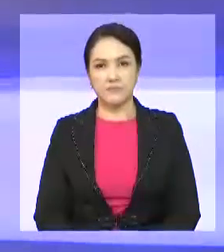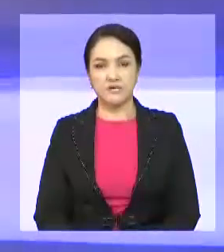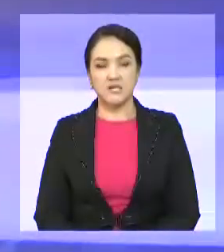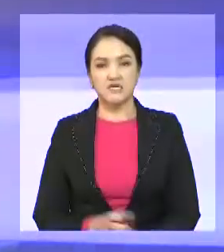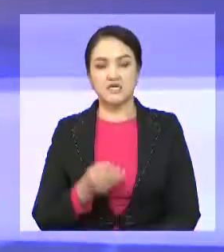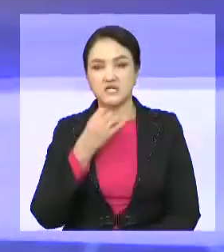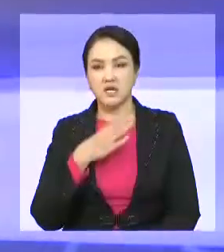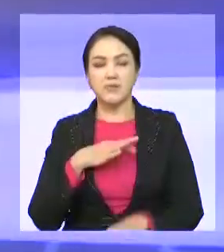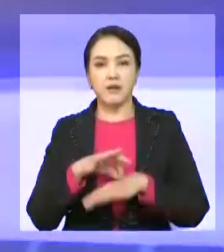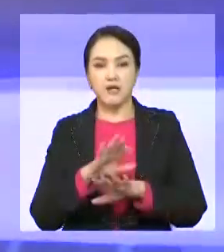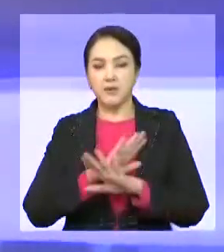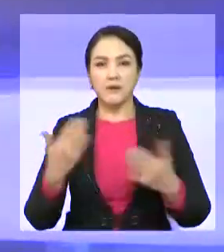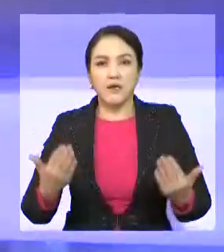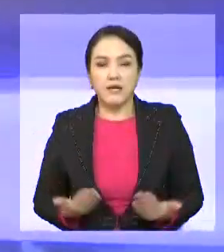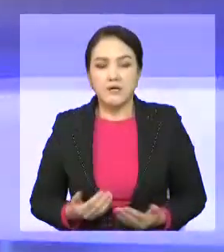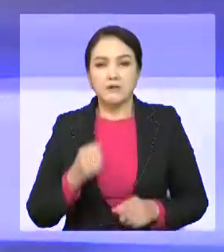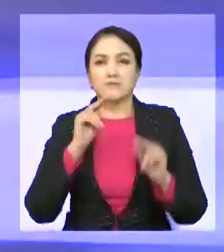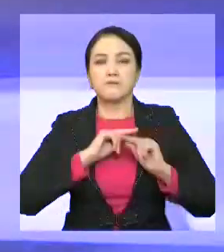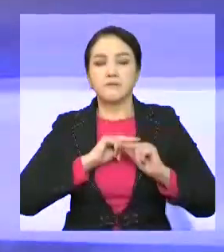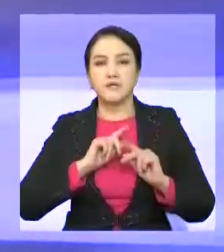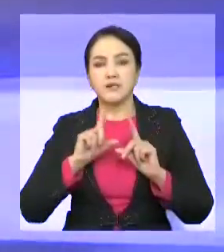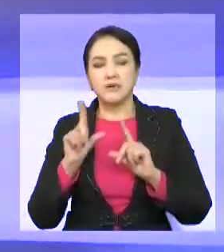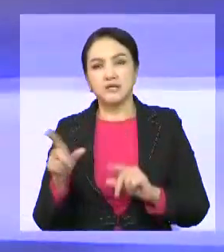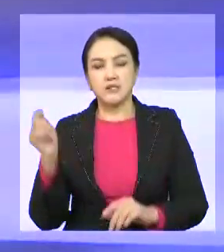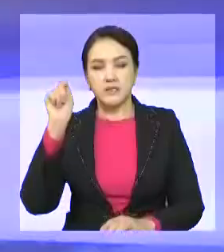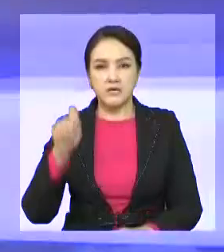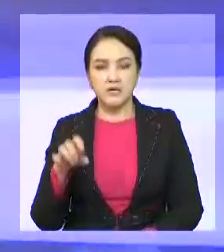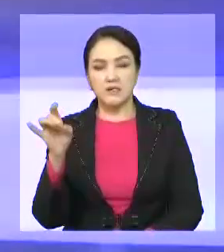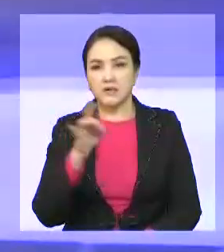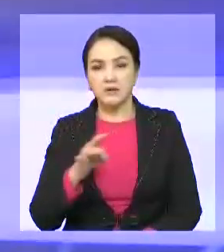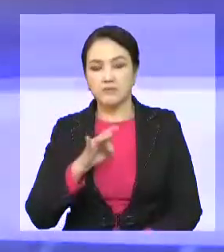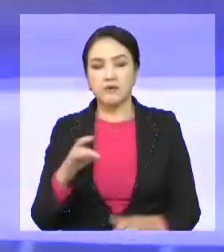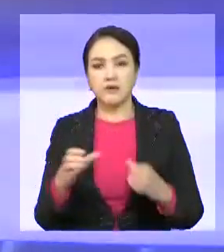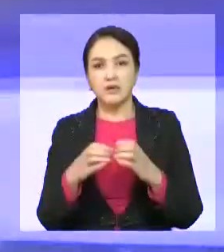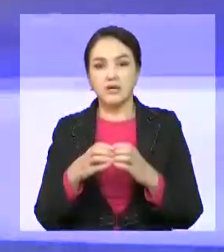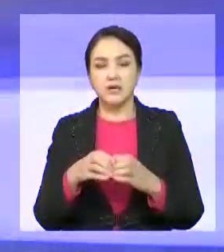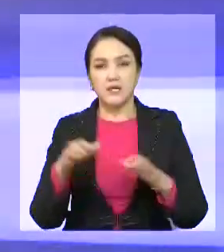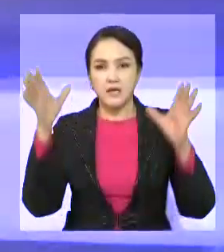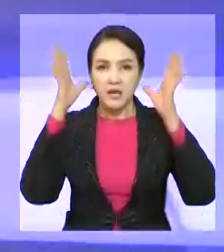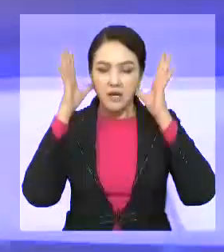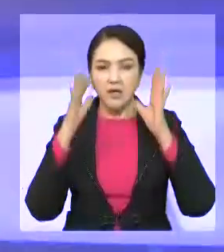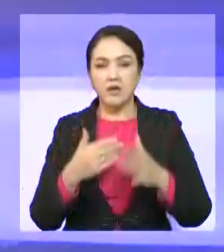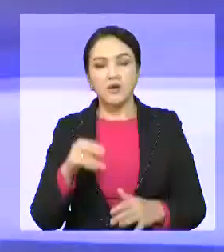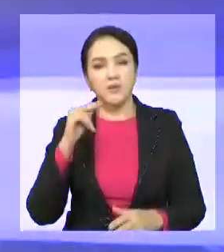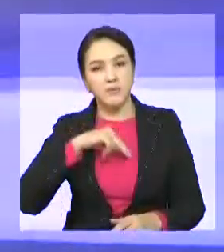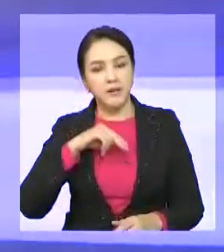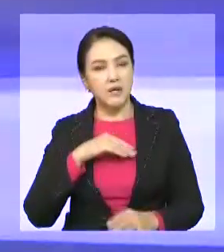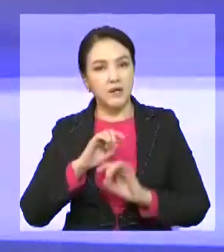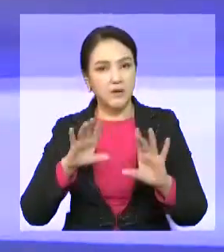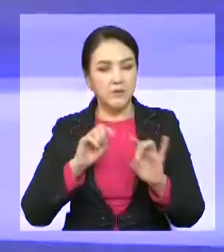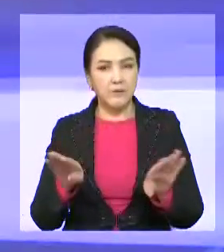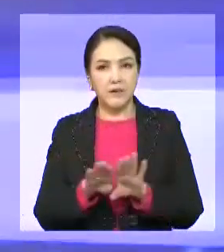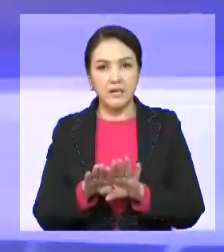Жатағым жақсылыққа апармайды. Өңірге жұмыс сапарымен келген республикалық ақпараттық түсіндіру тобының өкілдері дін төңірегіндегі көкейтесті мәселелерді